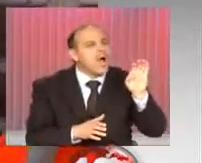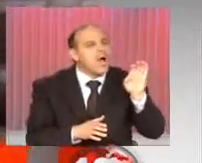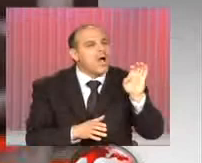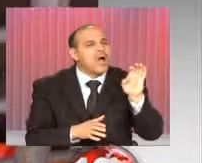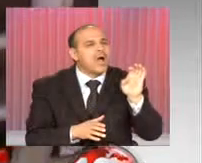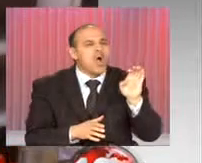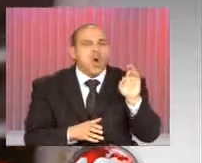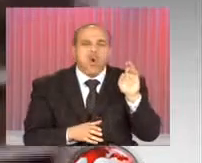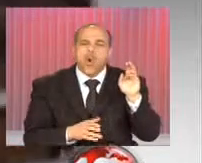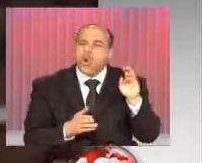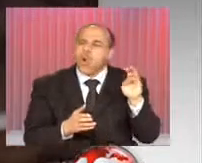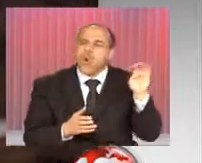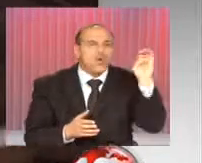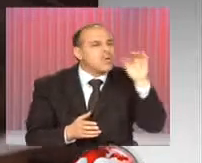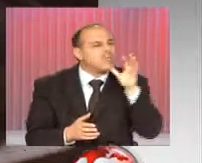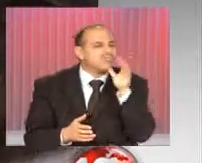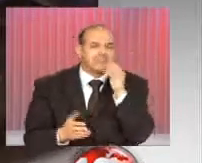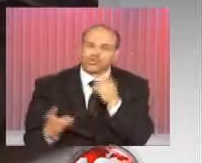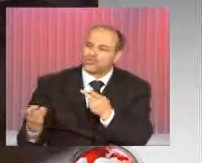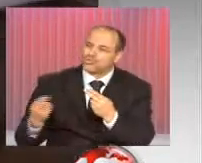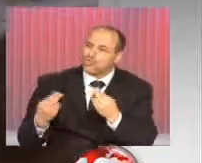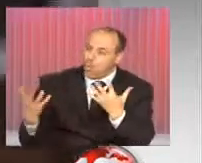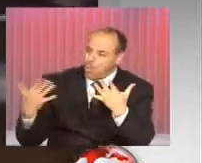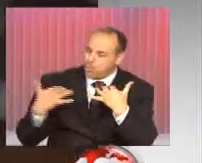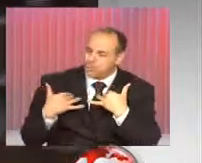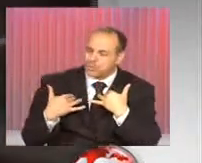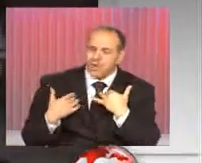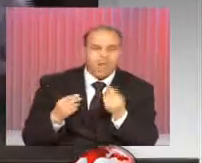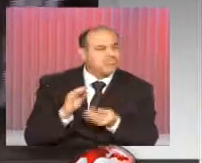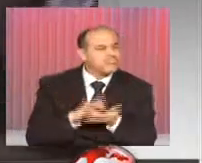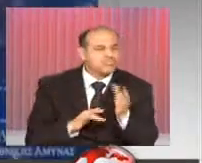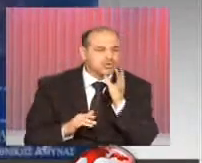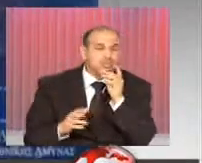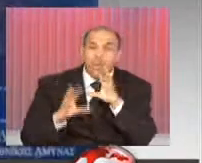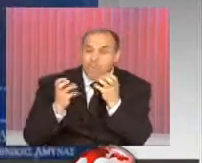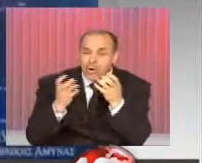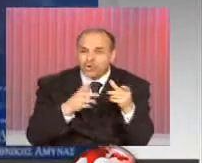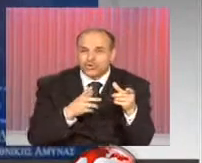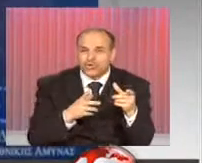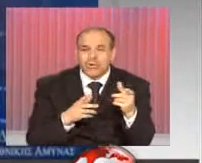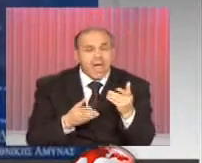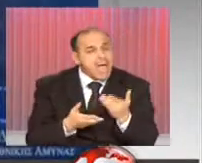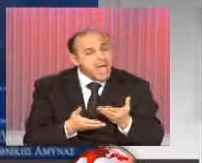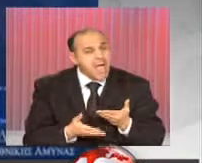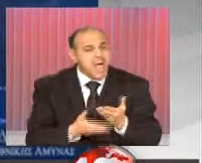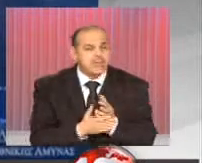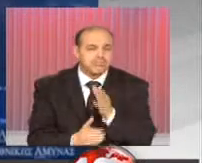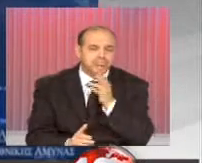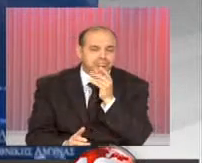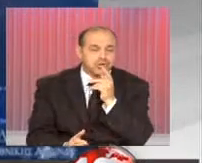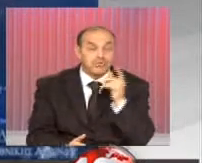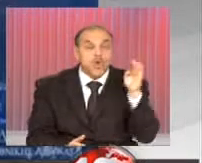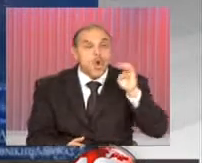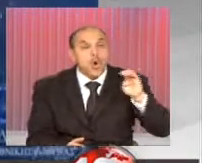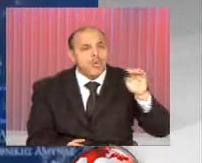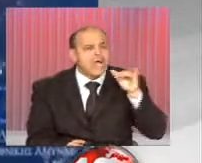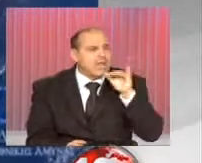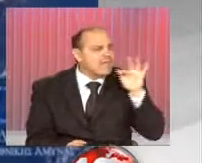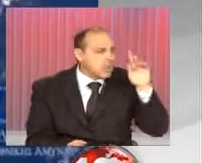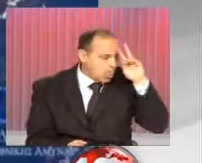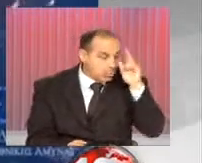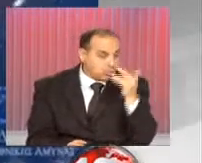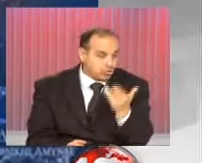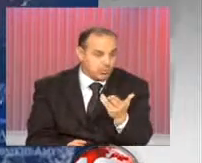البلدان الأوروبية عن استيعاب الأعداد المتزايدة من المهاجرين وتوفير أبسط مقومات الحياة الكريمة لهم،